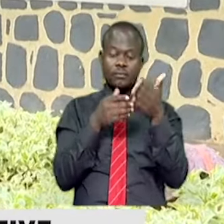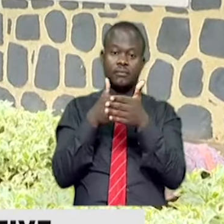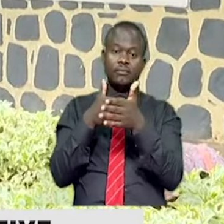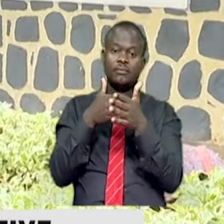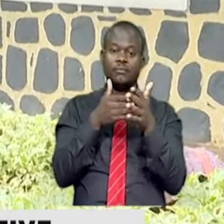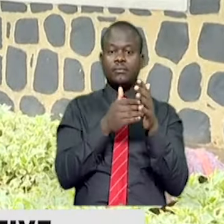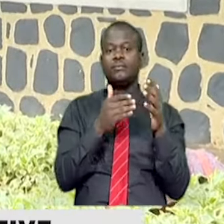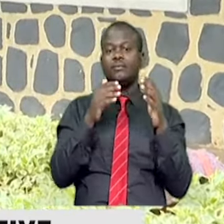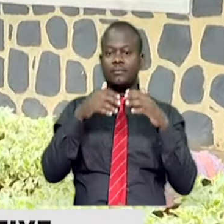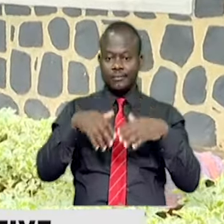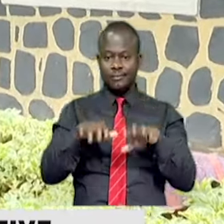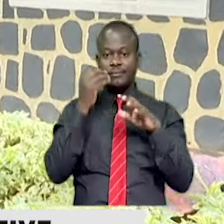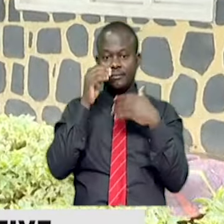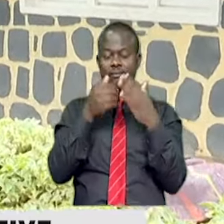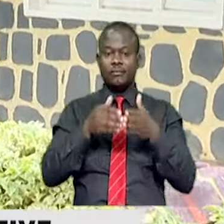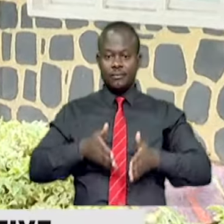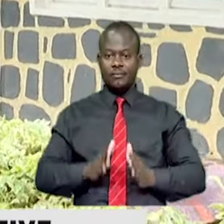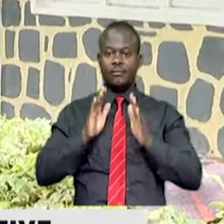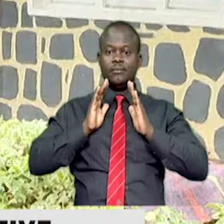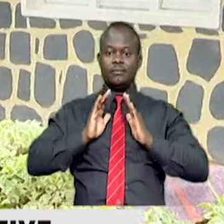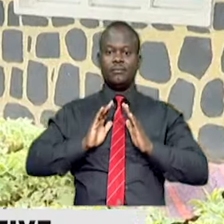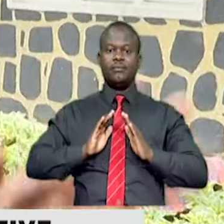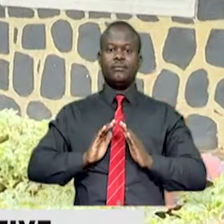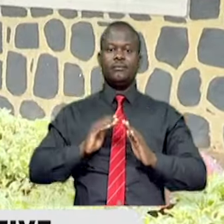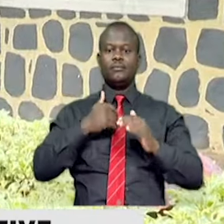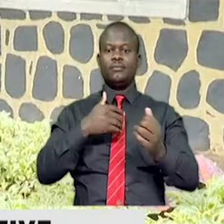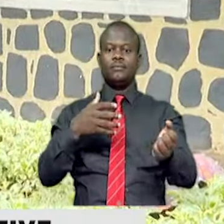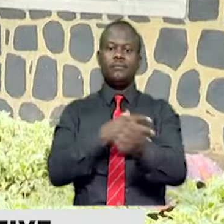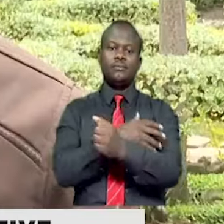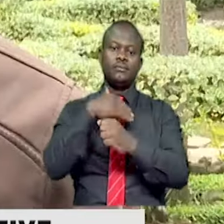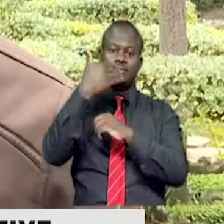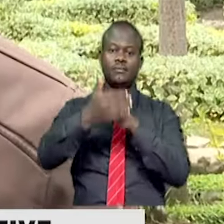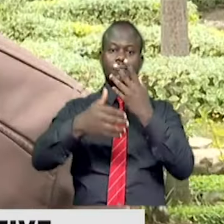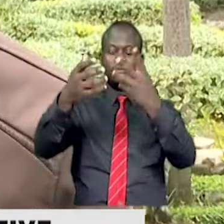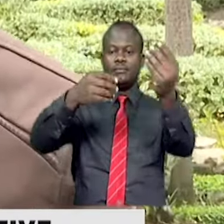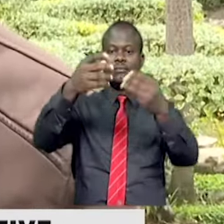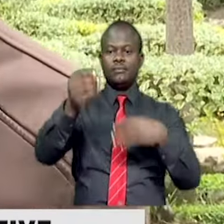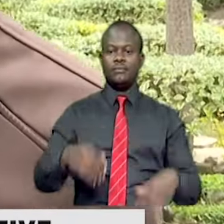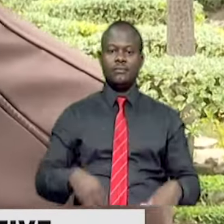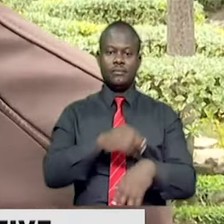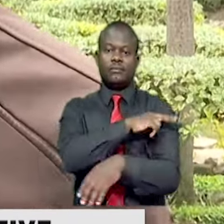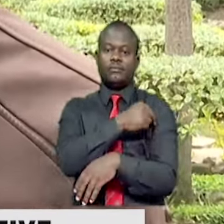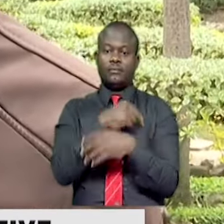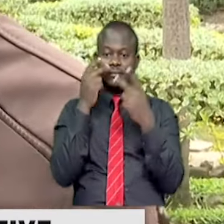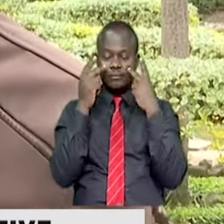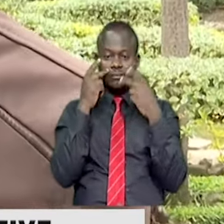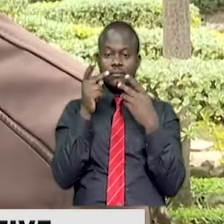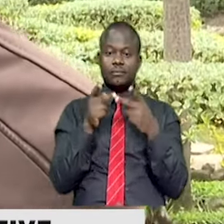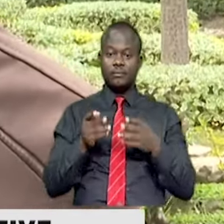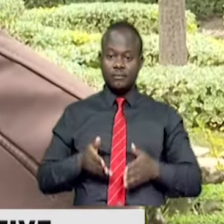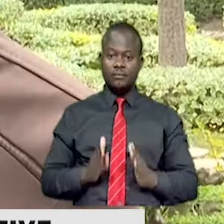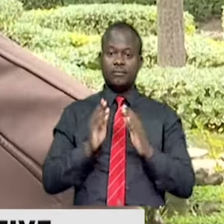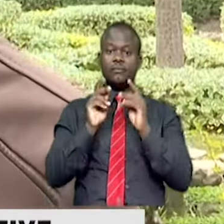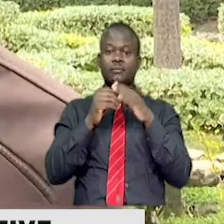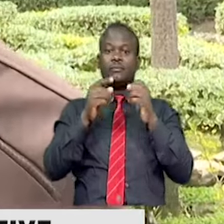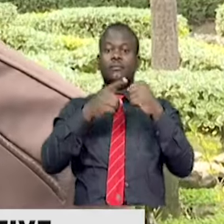baje baratureka niba ubyaye uruhuke nugira akabaraga ubone gutaha bitaro urabona amaterinete abantu